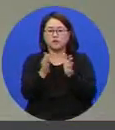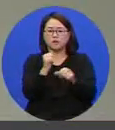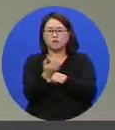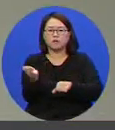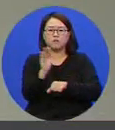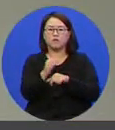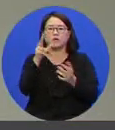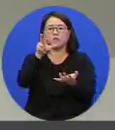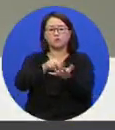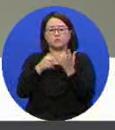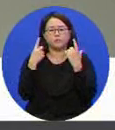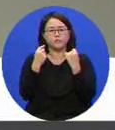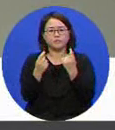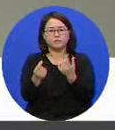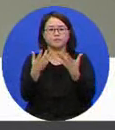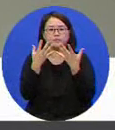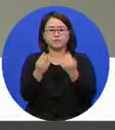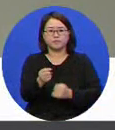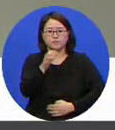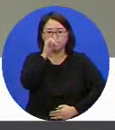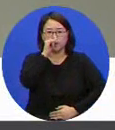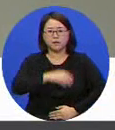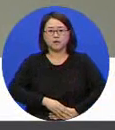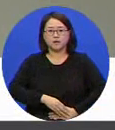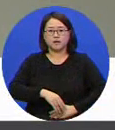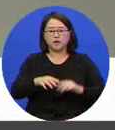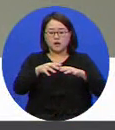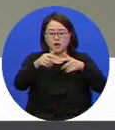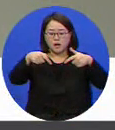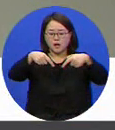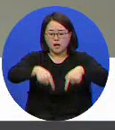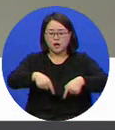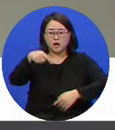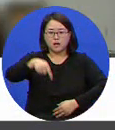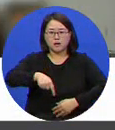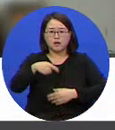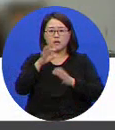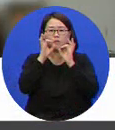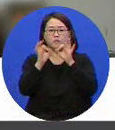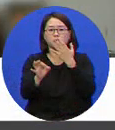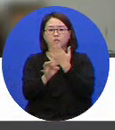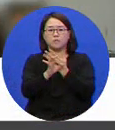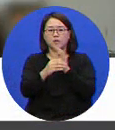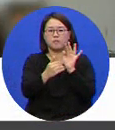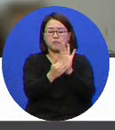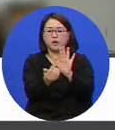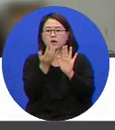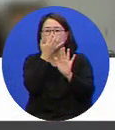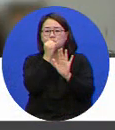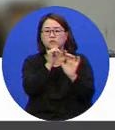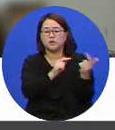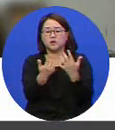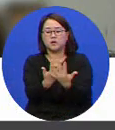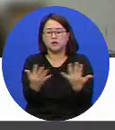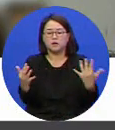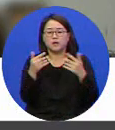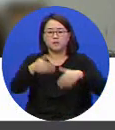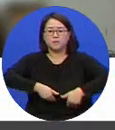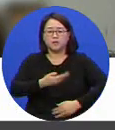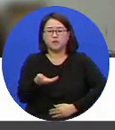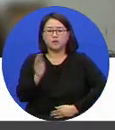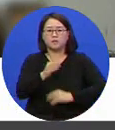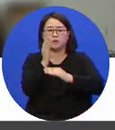그 밑에 부분 같은 경우는 뭐 차단할 수 있는 형태가 필요하겠지만 중간까지는 저희가 이제 필요가 없다.